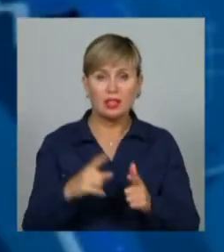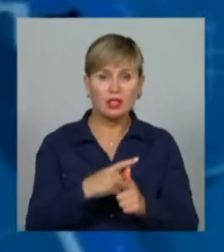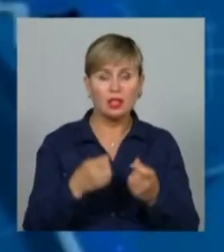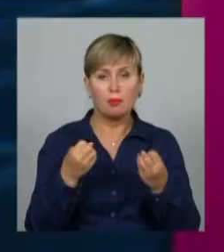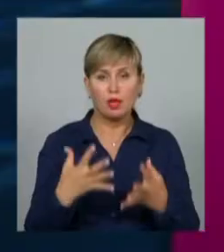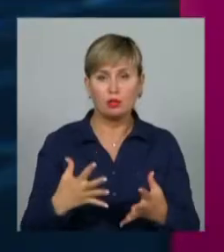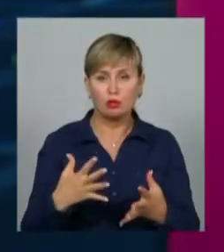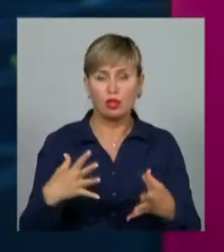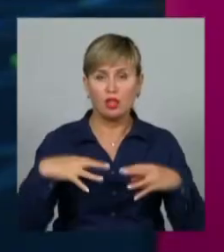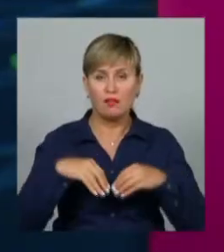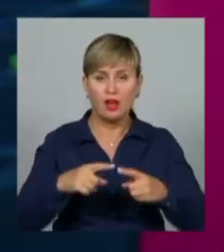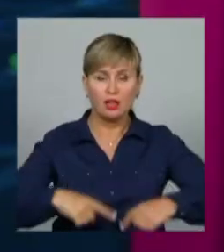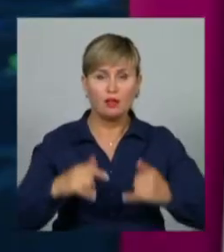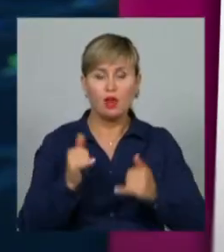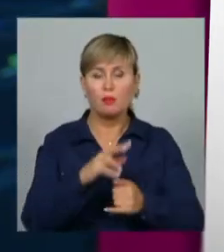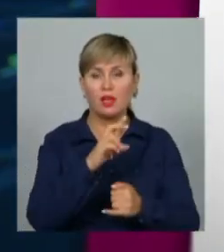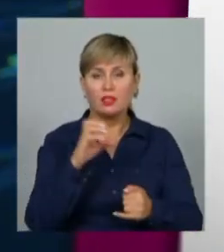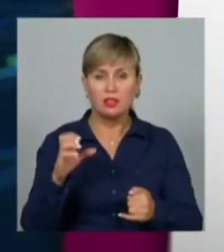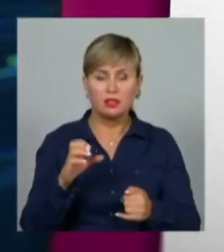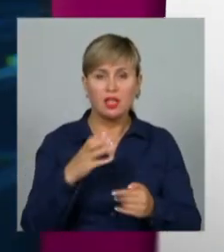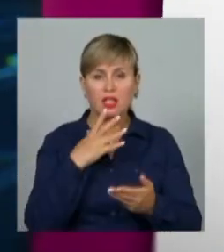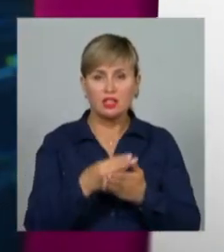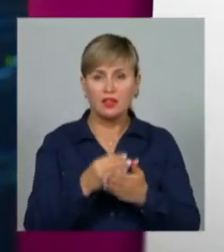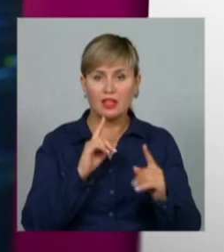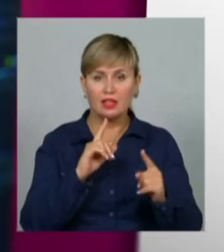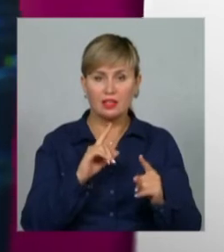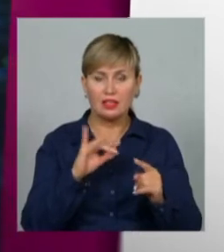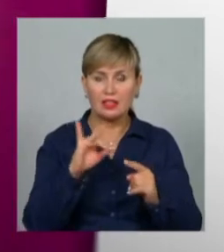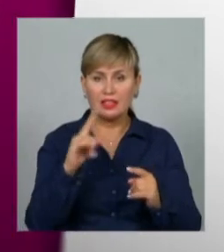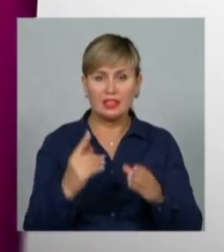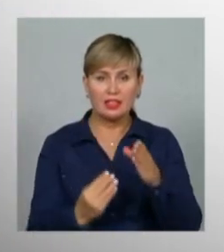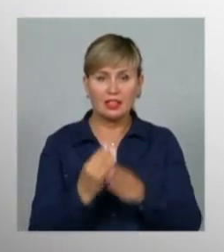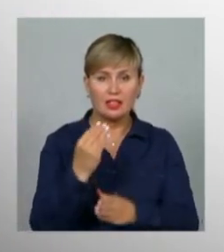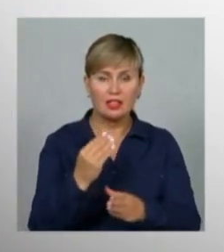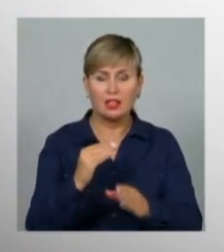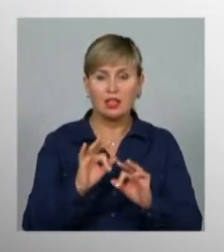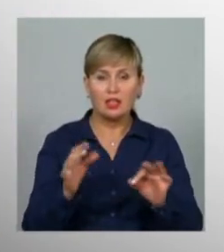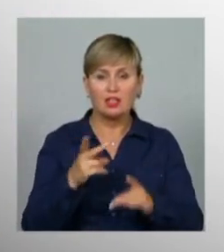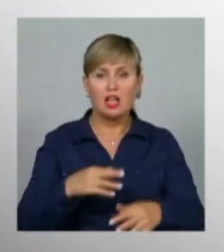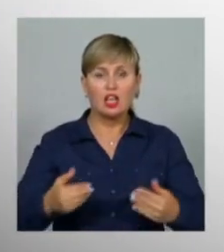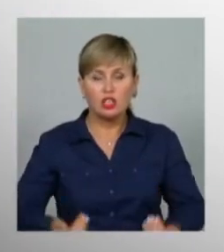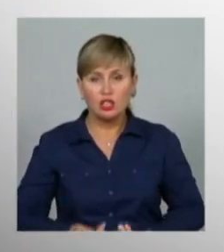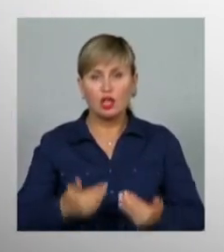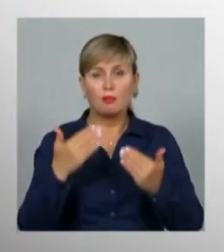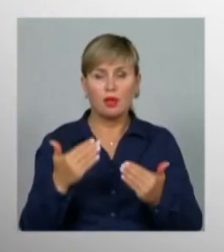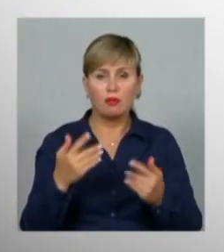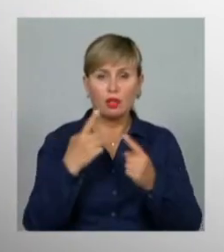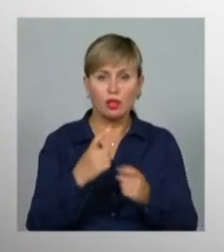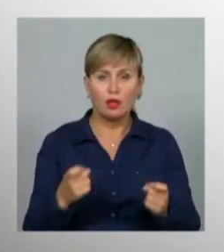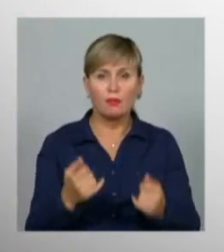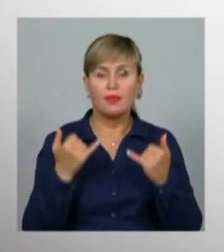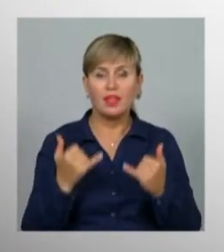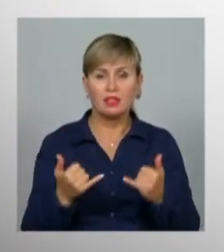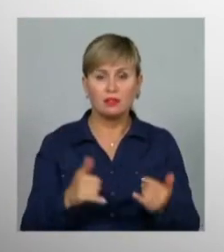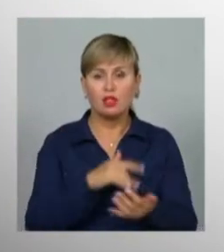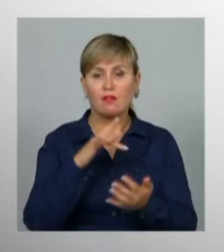товарищество». Сегодня аким Бахаджан Сагентаев разместил на своей странице в Инстаграм пошаговую инструкцию для жителей. По его данным, на сегодня